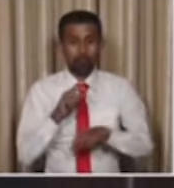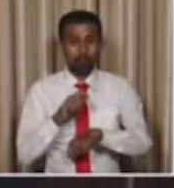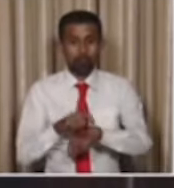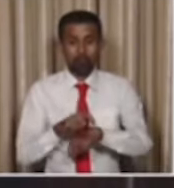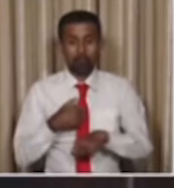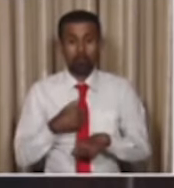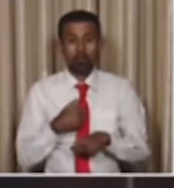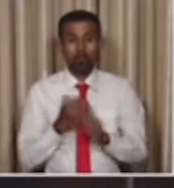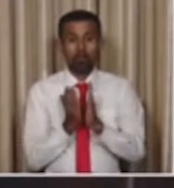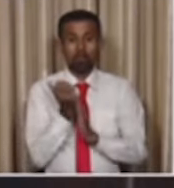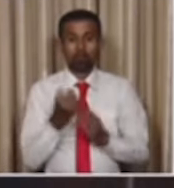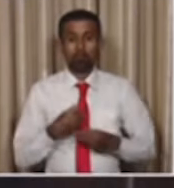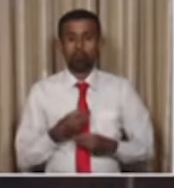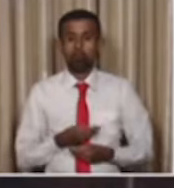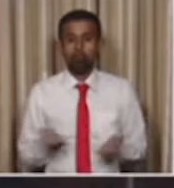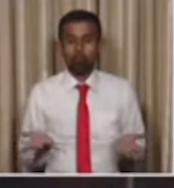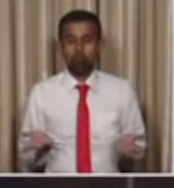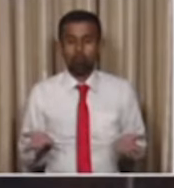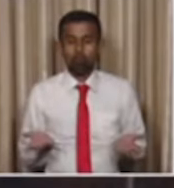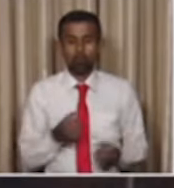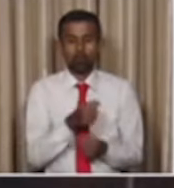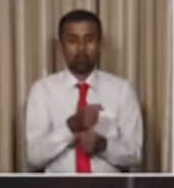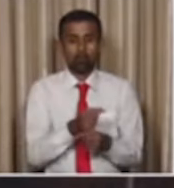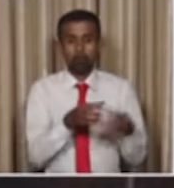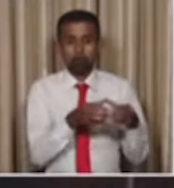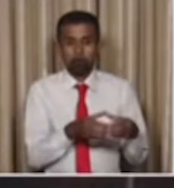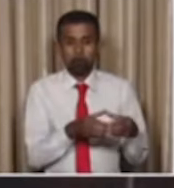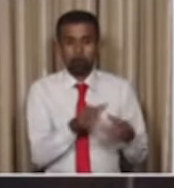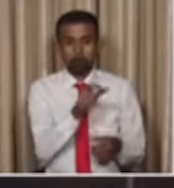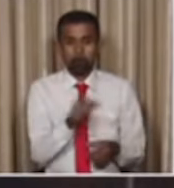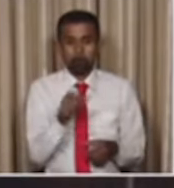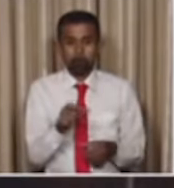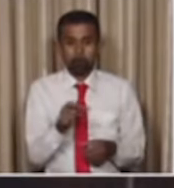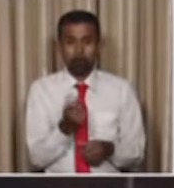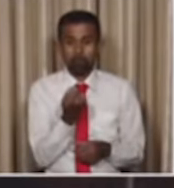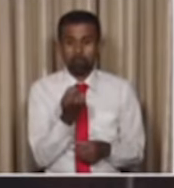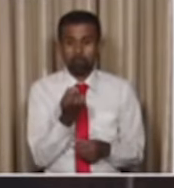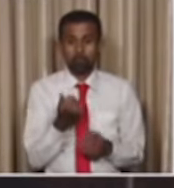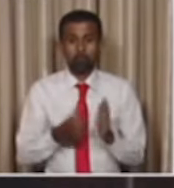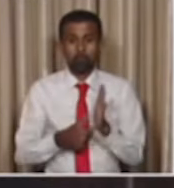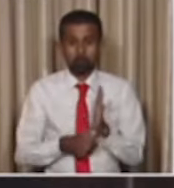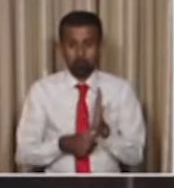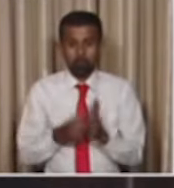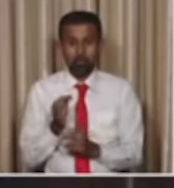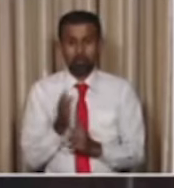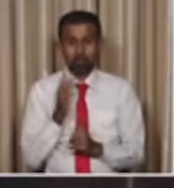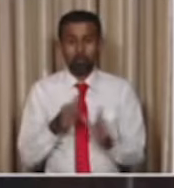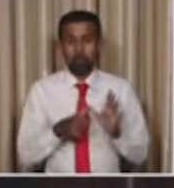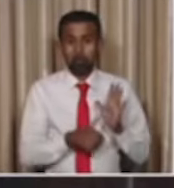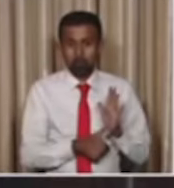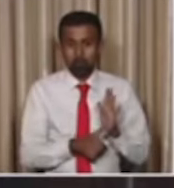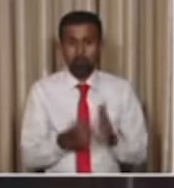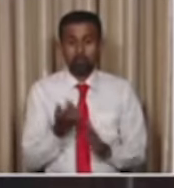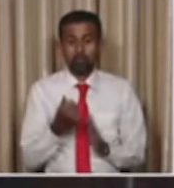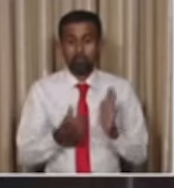අවස්ථාව අපේ වරප්‍රසාදයක් තමයි අහිමි වෙන්නේ. එතකොට ආණ්ඩු පක්ෂයේ අයට ප්‍රධාන වශයෙන් මේක මුදල් පනතක්, ජනාධිපතිවරයාගේ පනතක්,